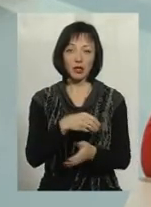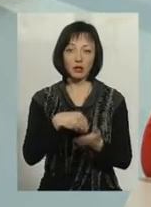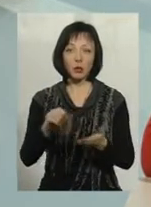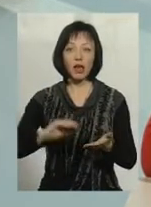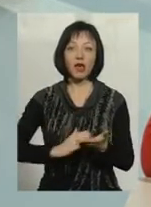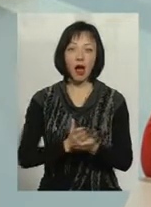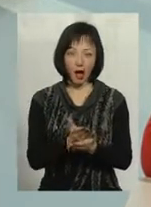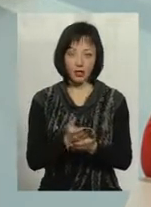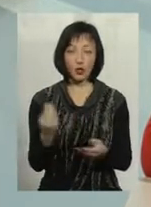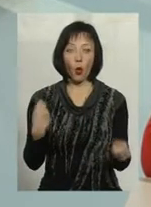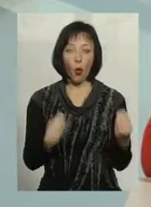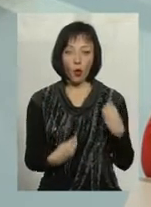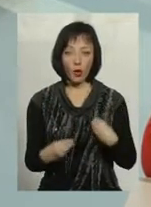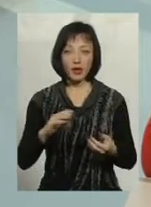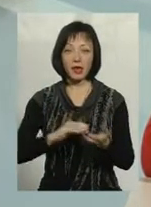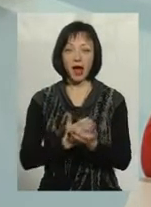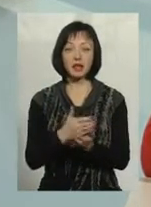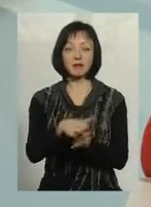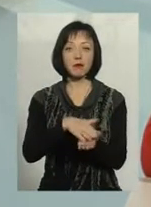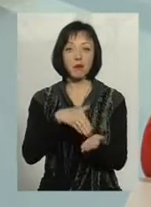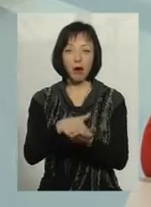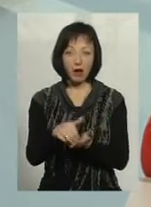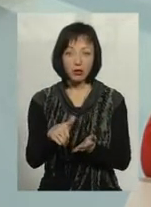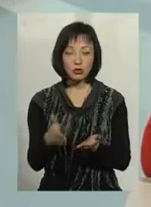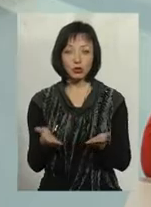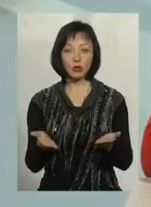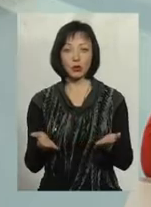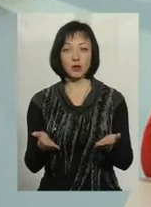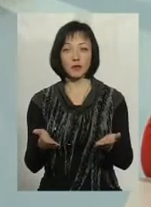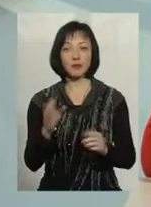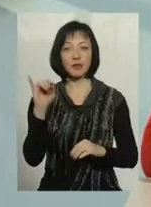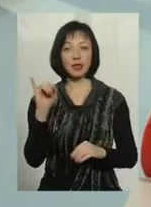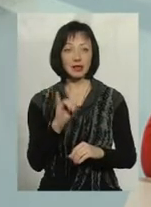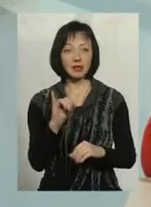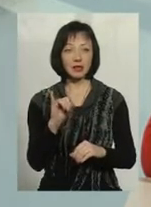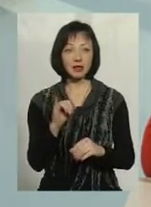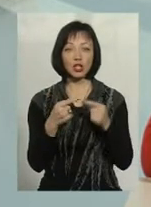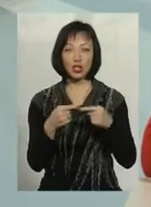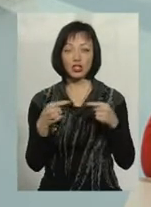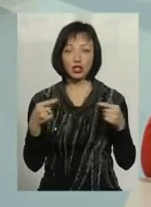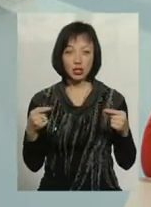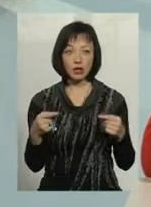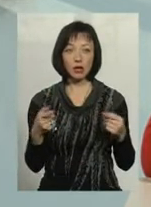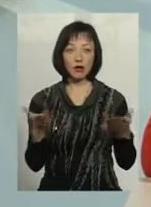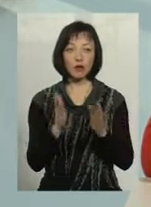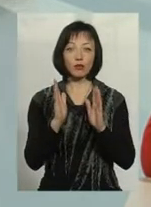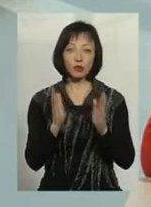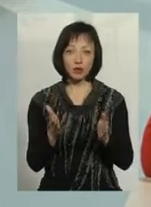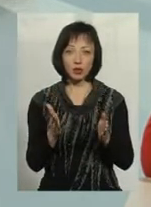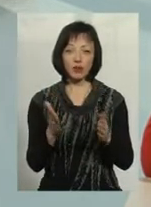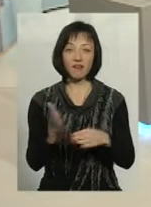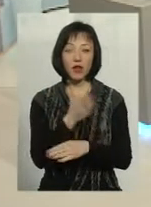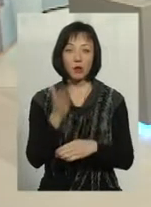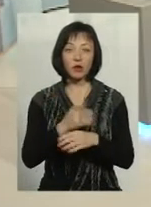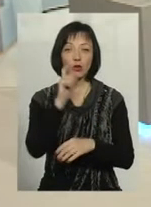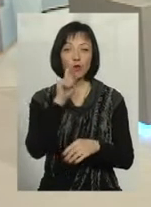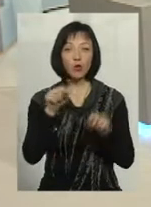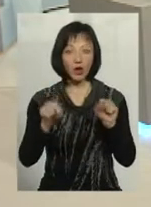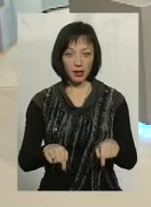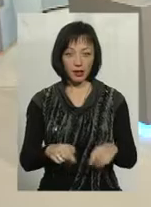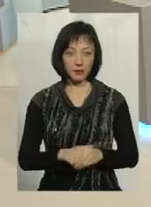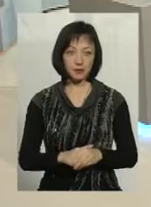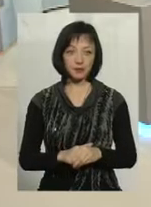в цьому напрямку, щоб розвивати власного товаровиробника і щоб розвивати власну сферу послуг. От тоді ваша